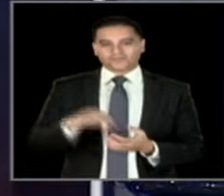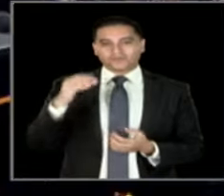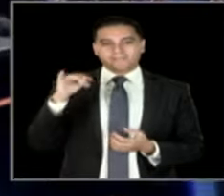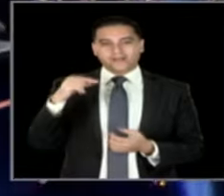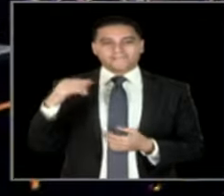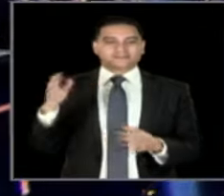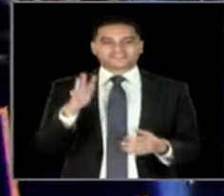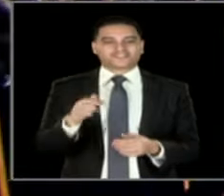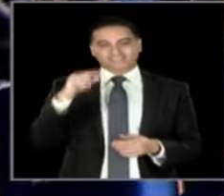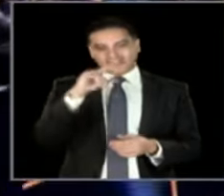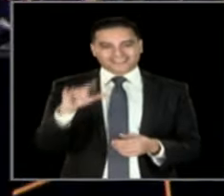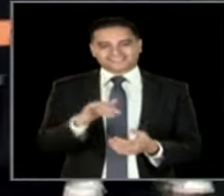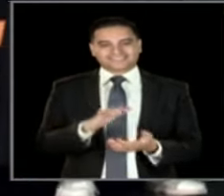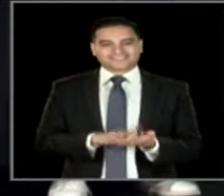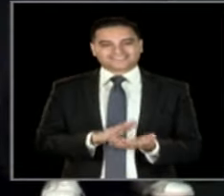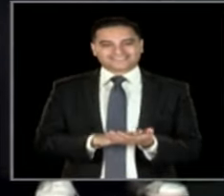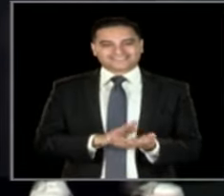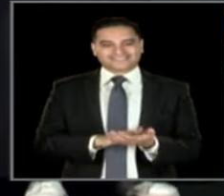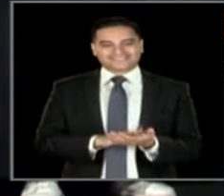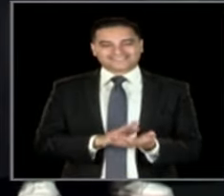محمد شادي.